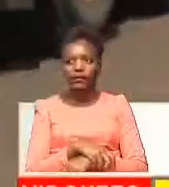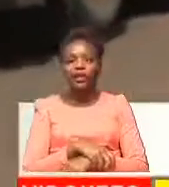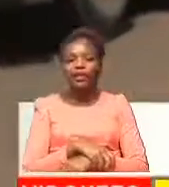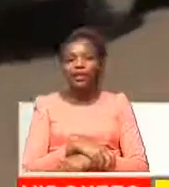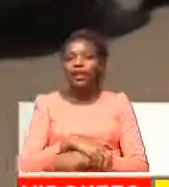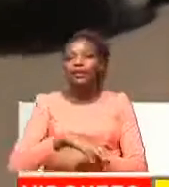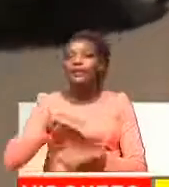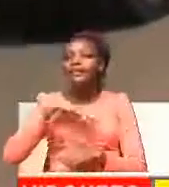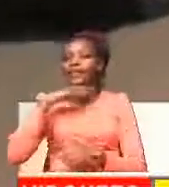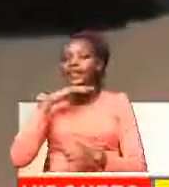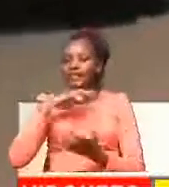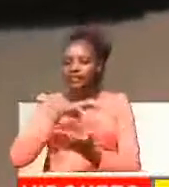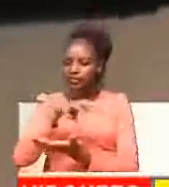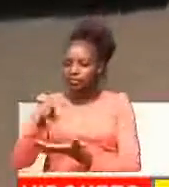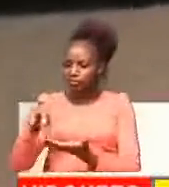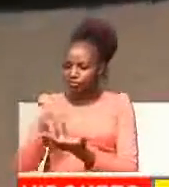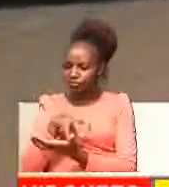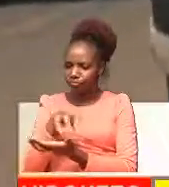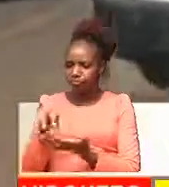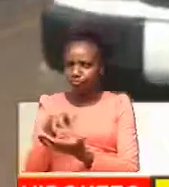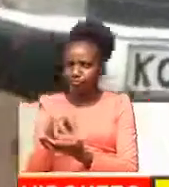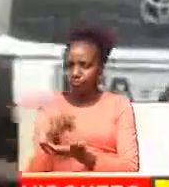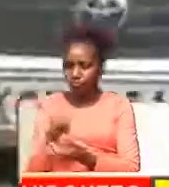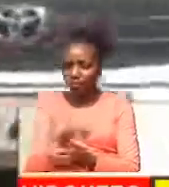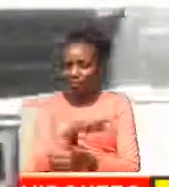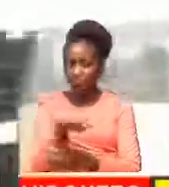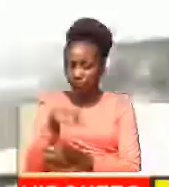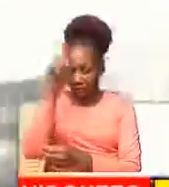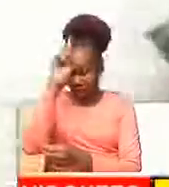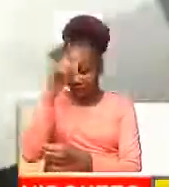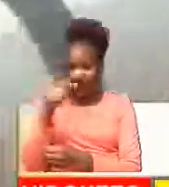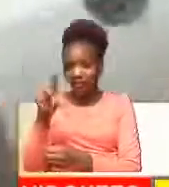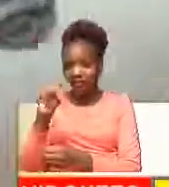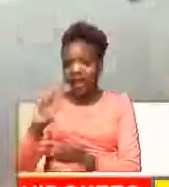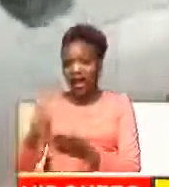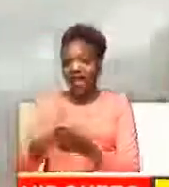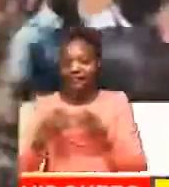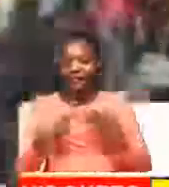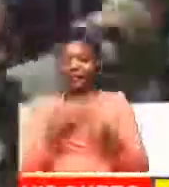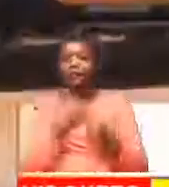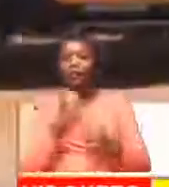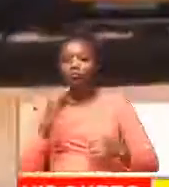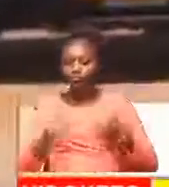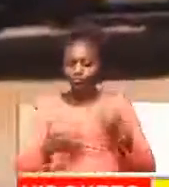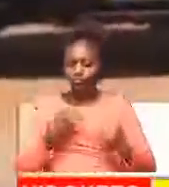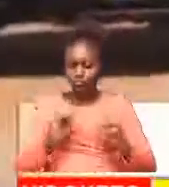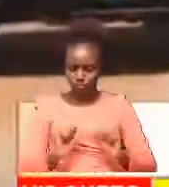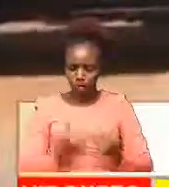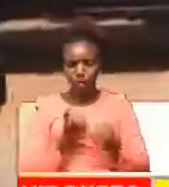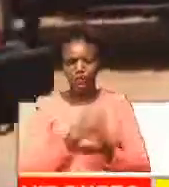tatanishi yaliyopelekea vuta nkuvute kushuhudia maeneo ya Kipsaina huku wenyeji wakitaka haki kutendeka.